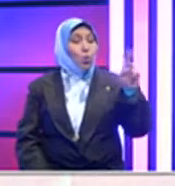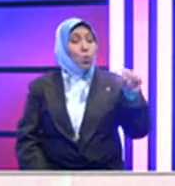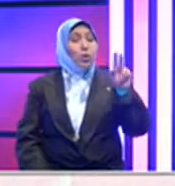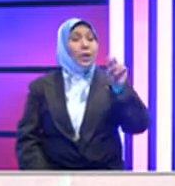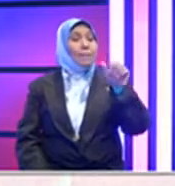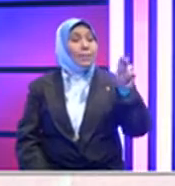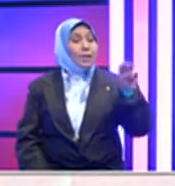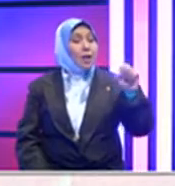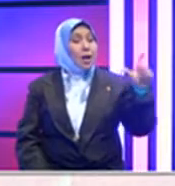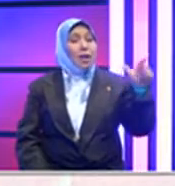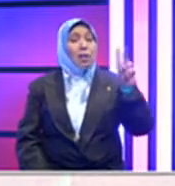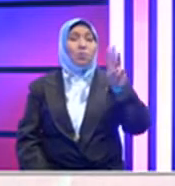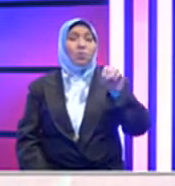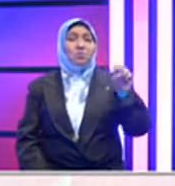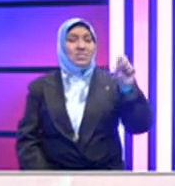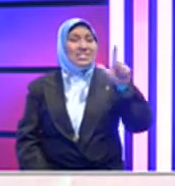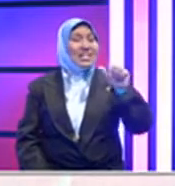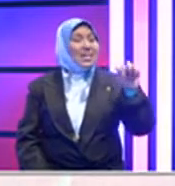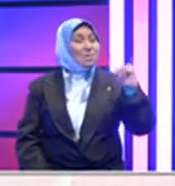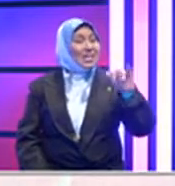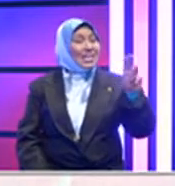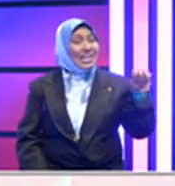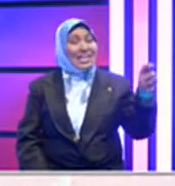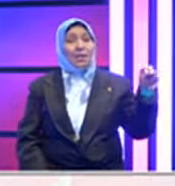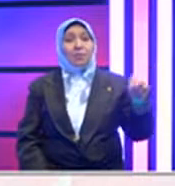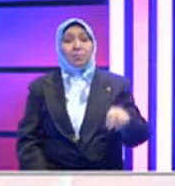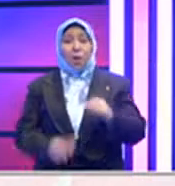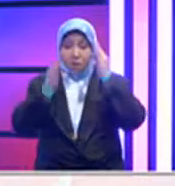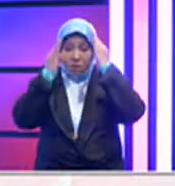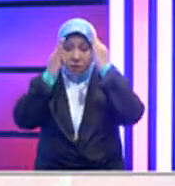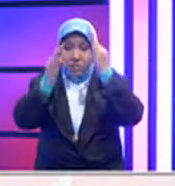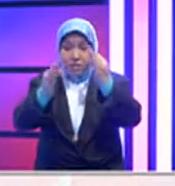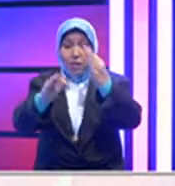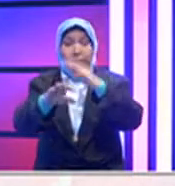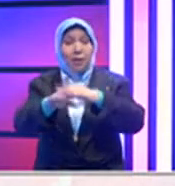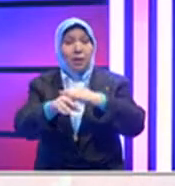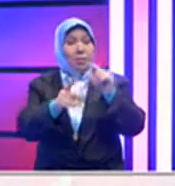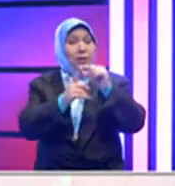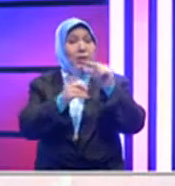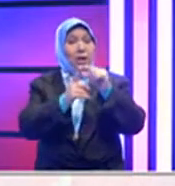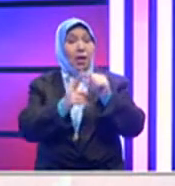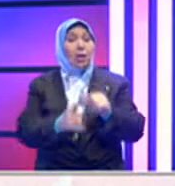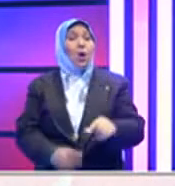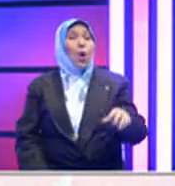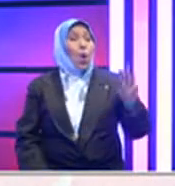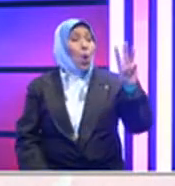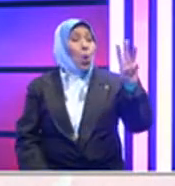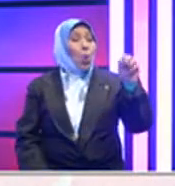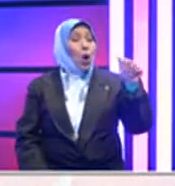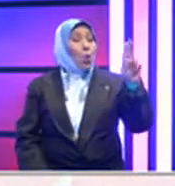muslim ingin fokus kita ialah pada kalimah wa umirtu